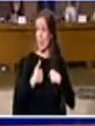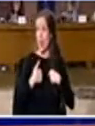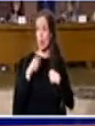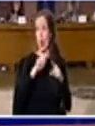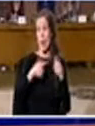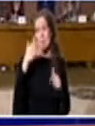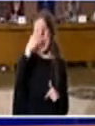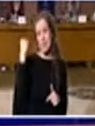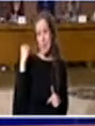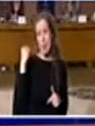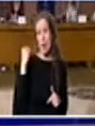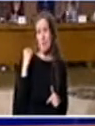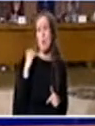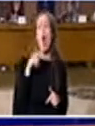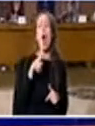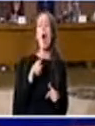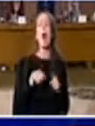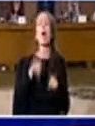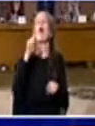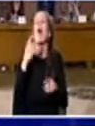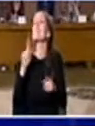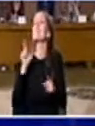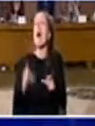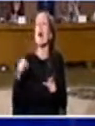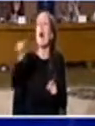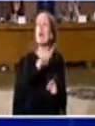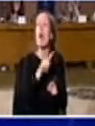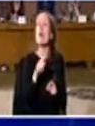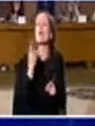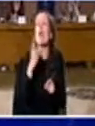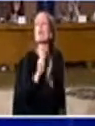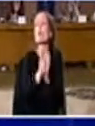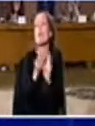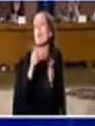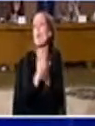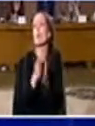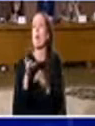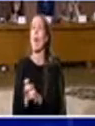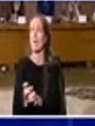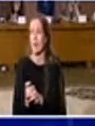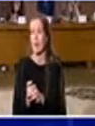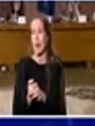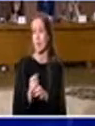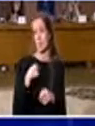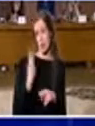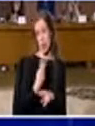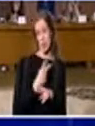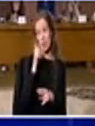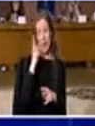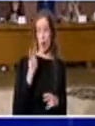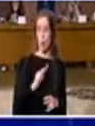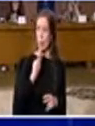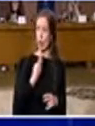svi postajemo manjina. I konačno, jako ponosna na aktivnosti koje je sam